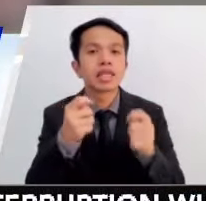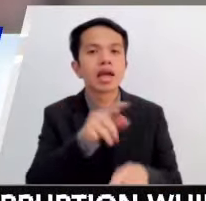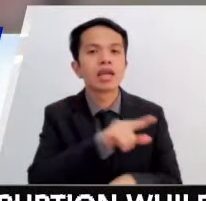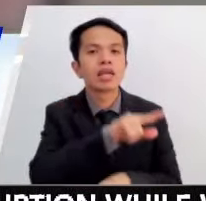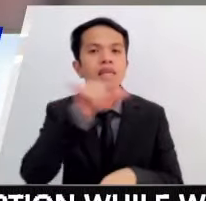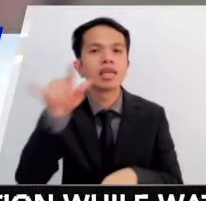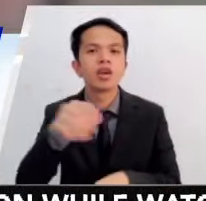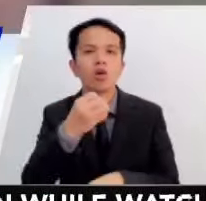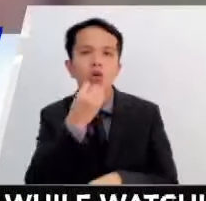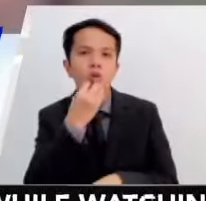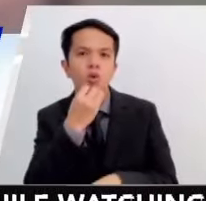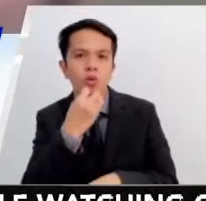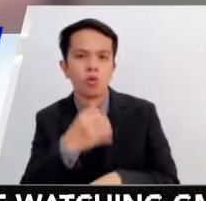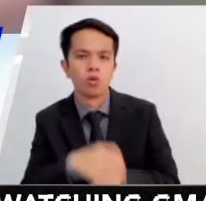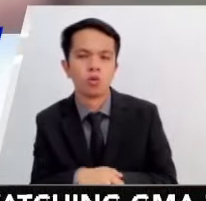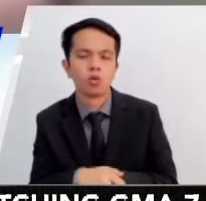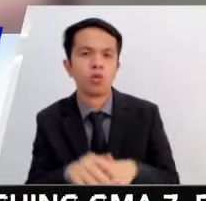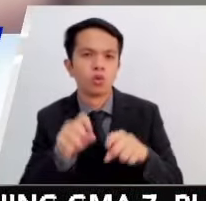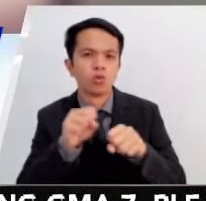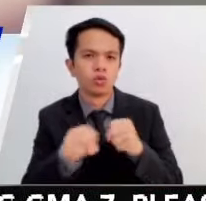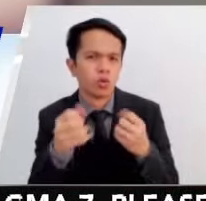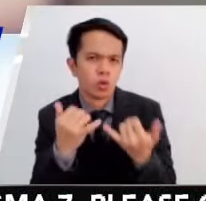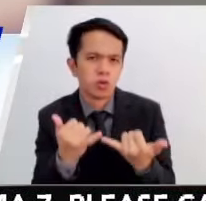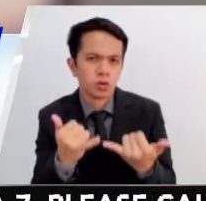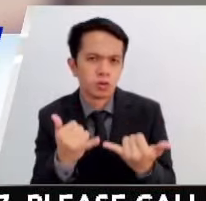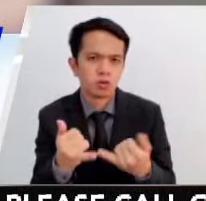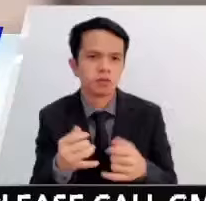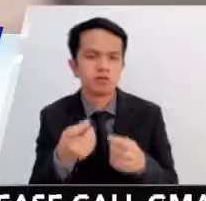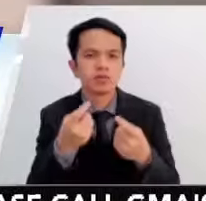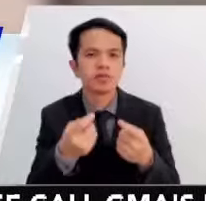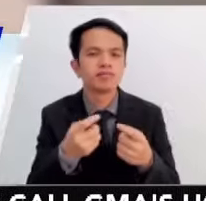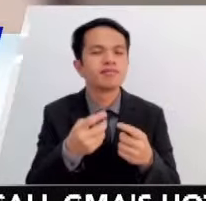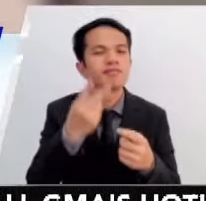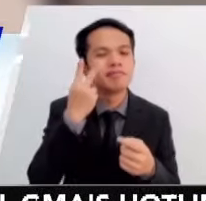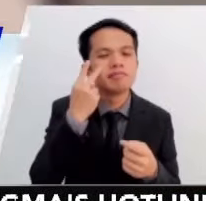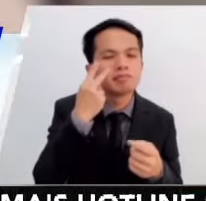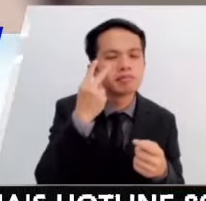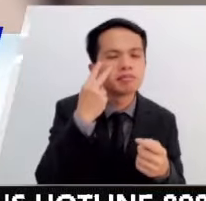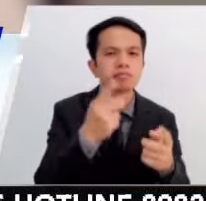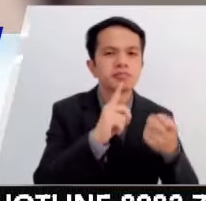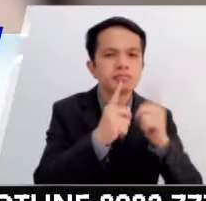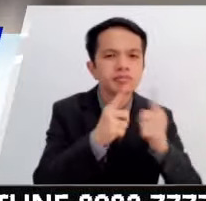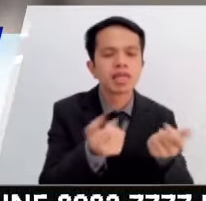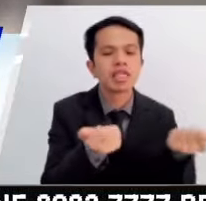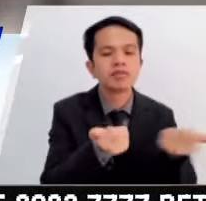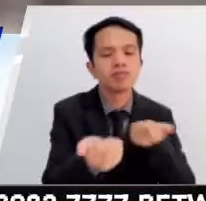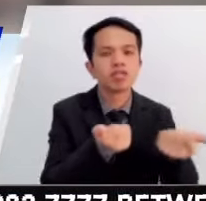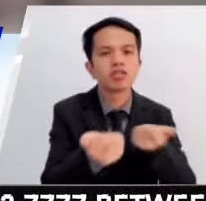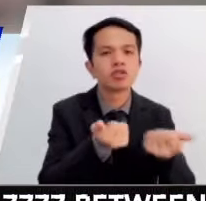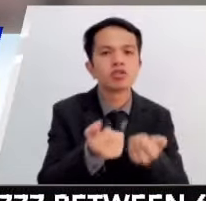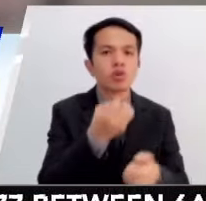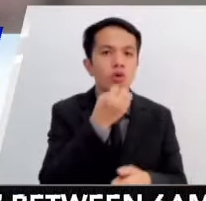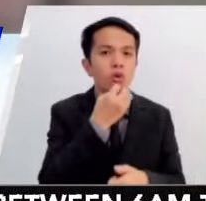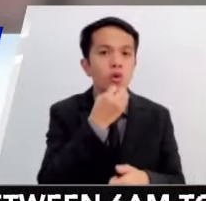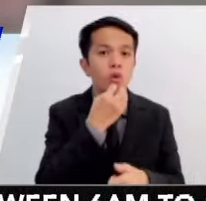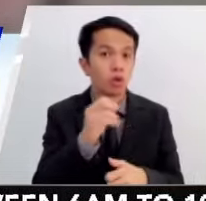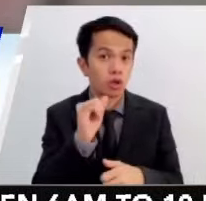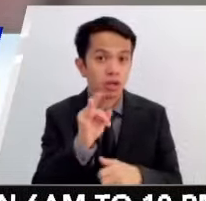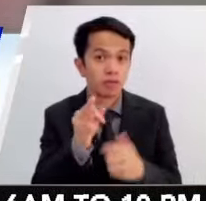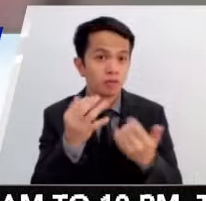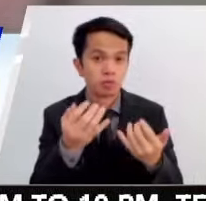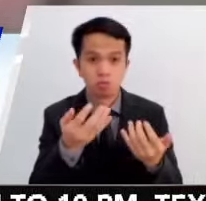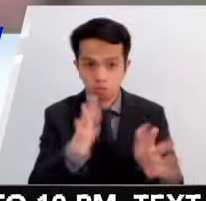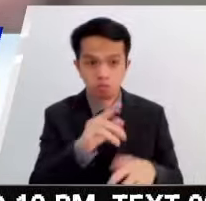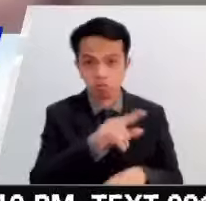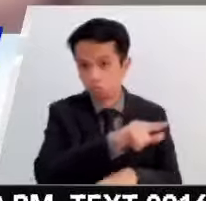Kong. So inaalam pa po natin sa counterparts natin sa Administrative Region of Hong Kong kung nakalipad nga po siya